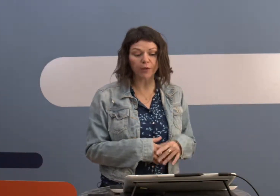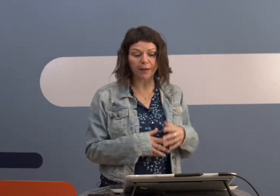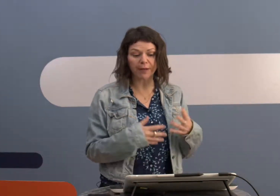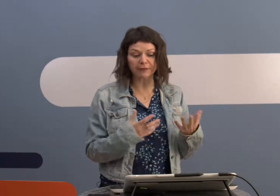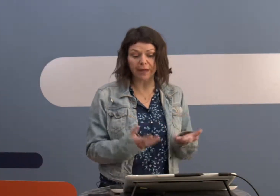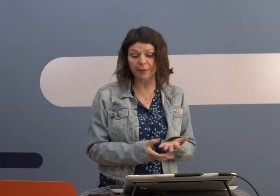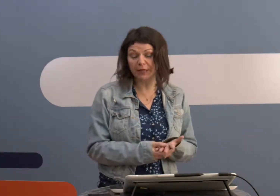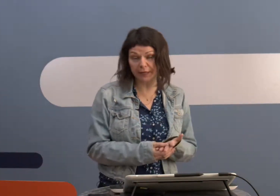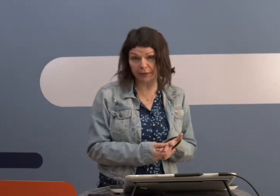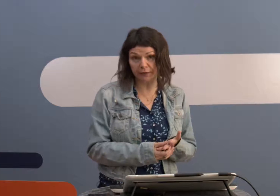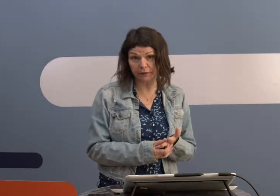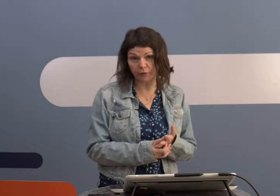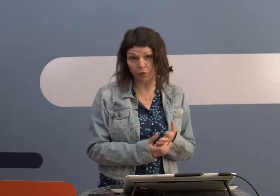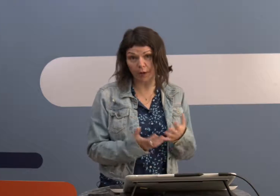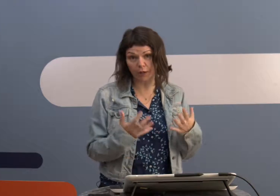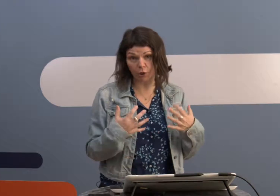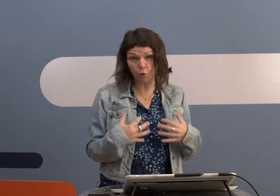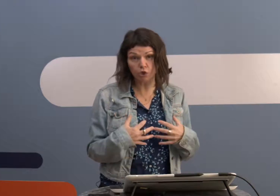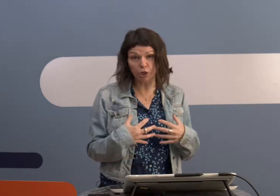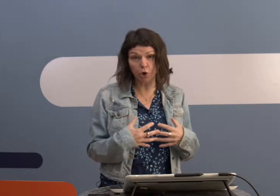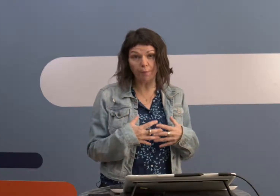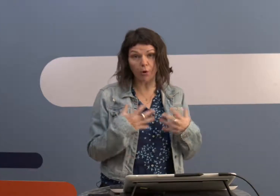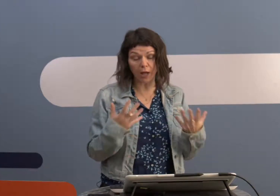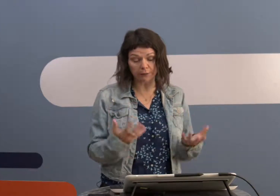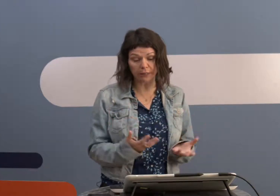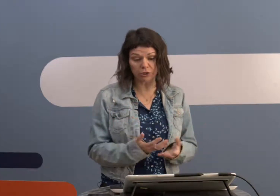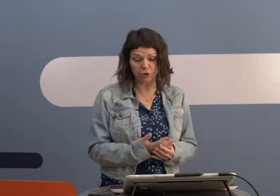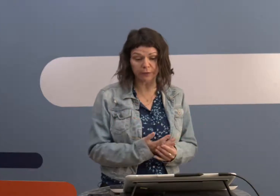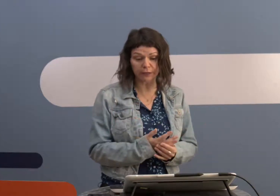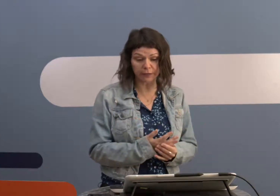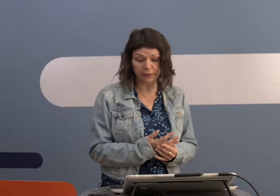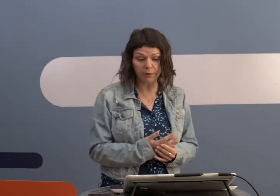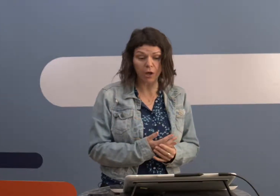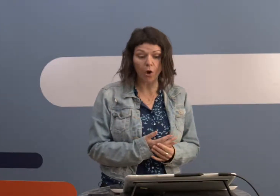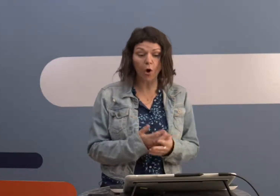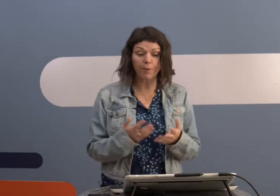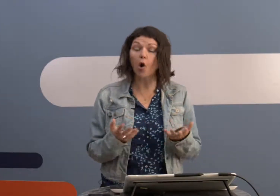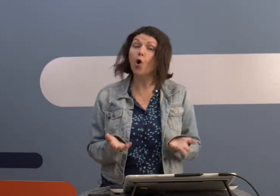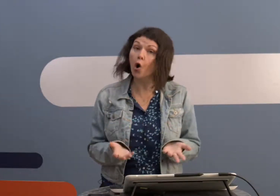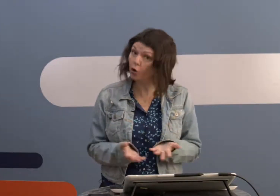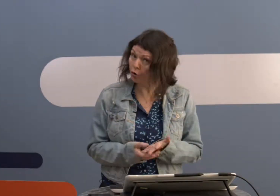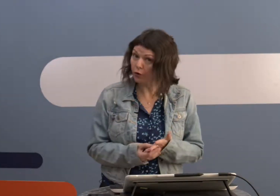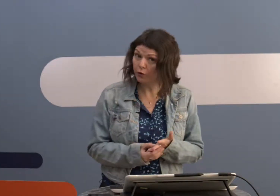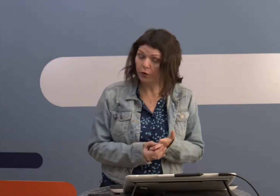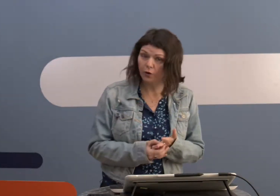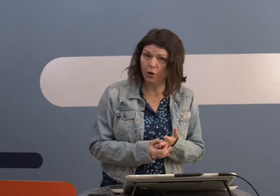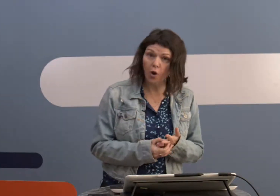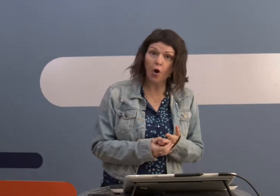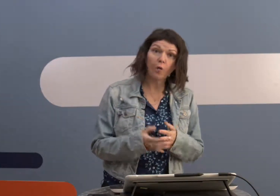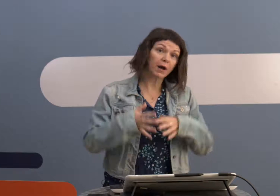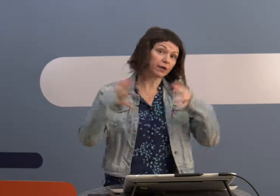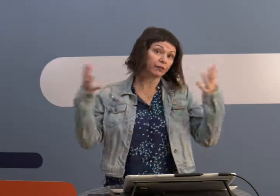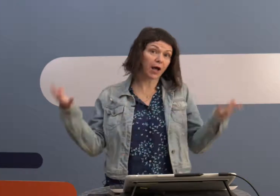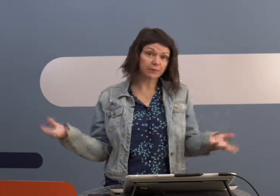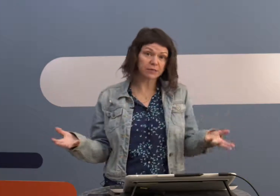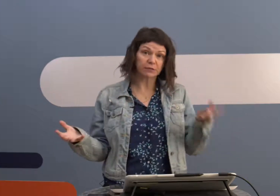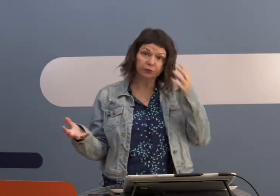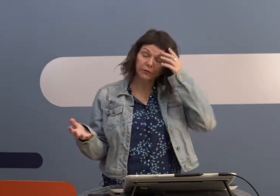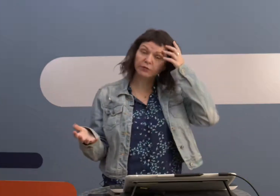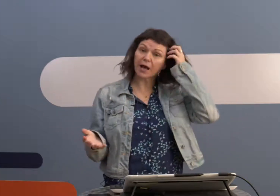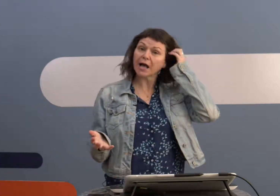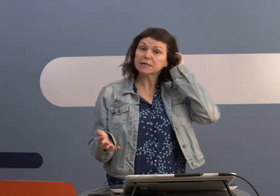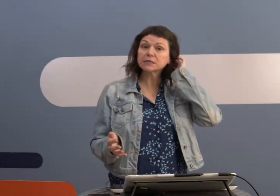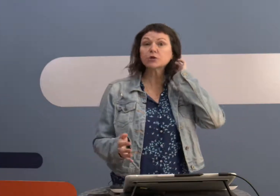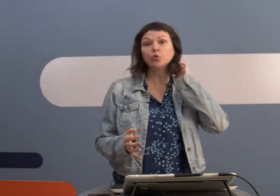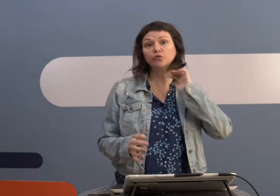לא פוגע באדם אחר, כלומר החירות שלי לא פוגעת באנשים אחרים, או בחוק, או בחברה